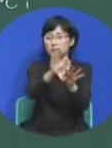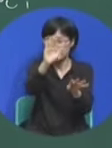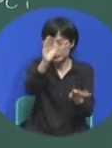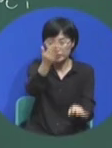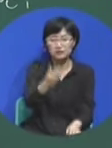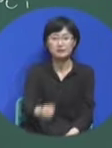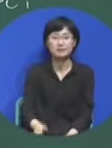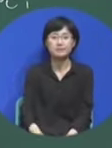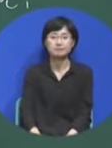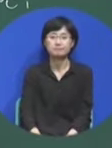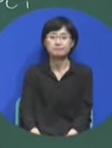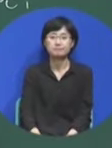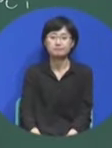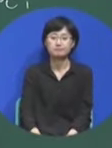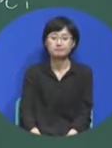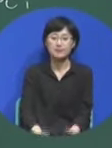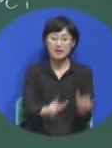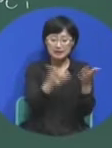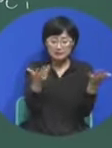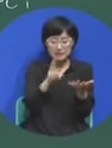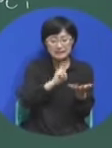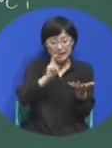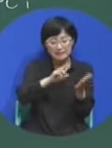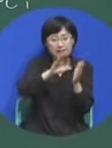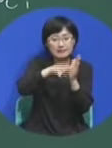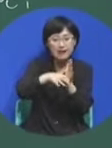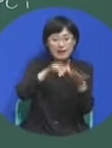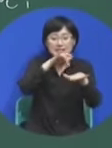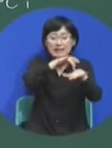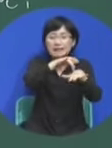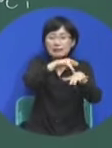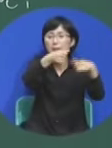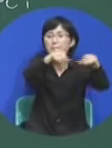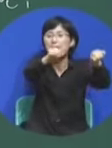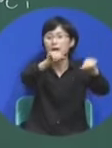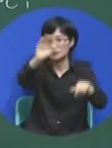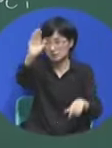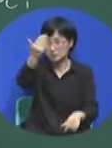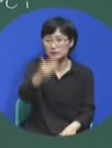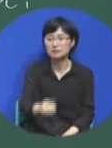시간이에요. 忧虑担心和挂虑会消失。 그 현장의 역사는 흑암 세력이 꺾이는 시간이에요.